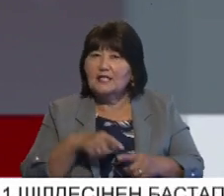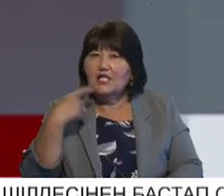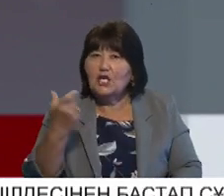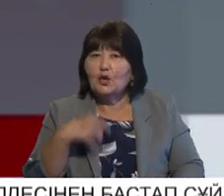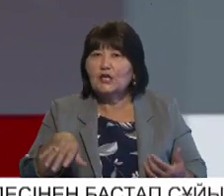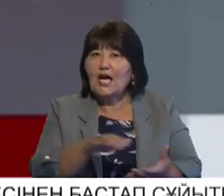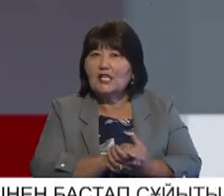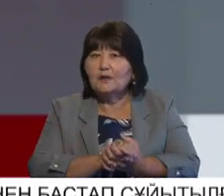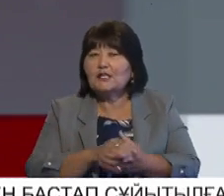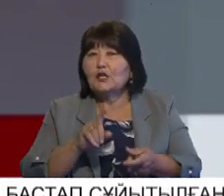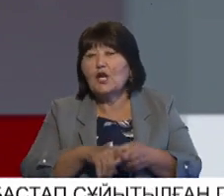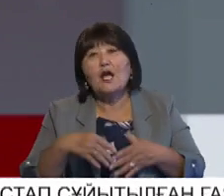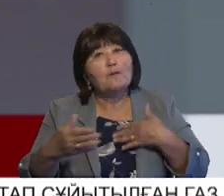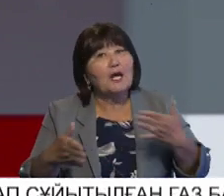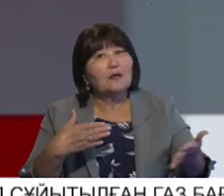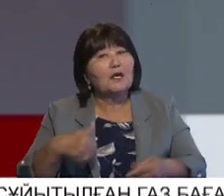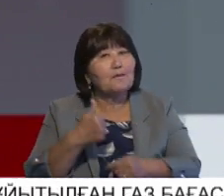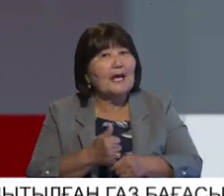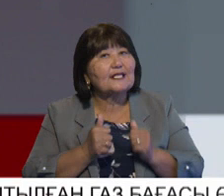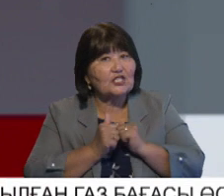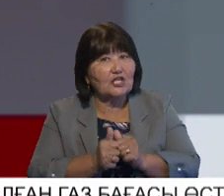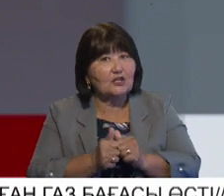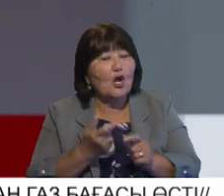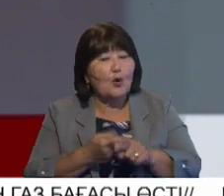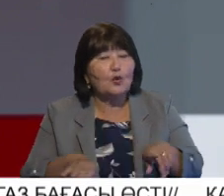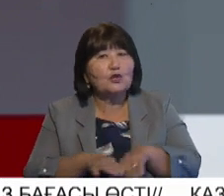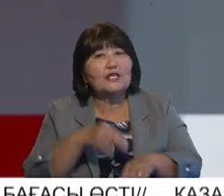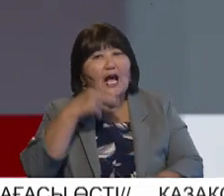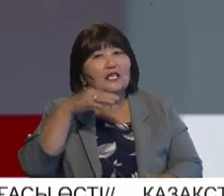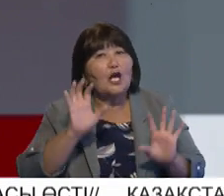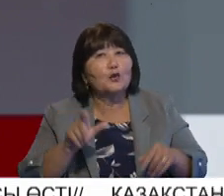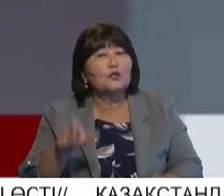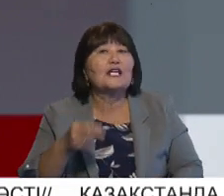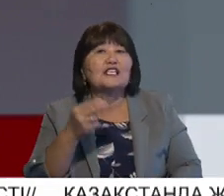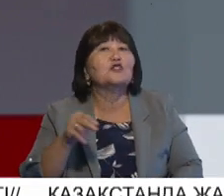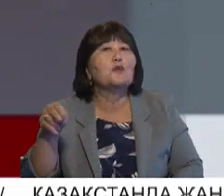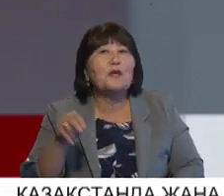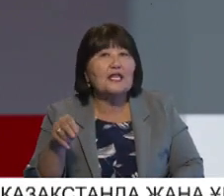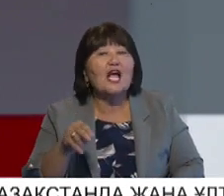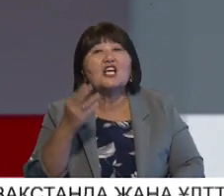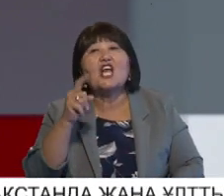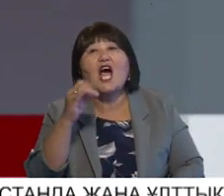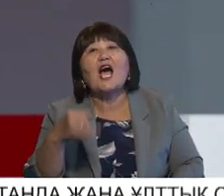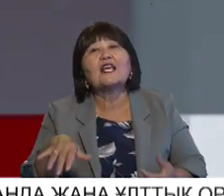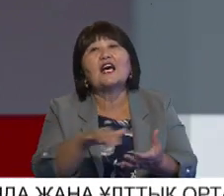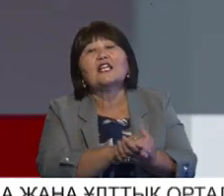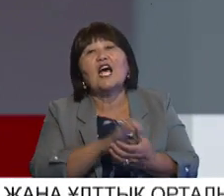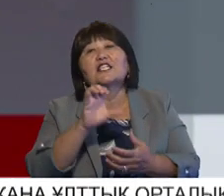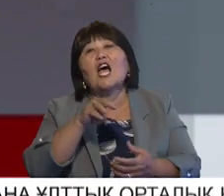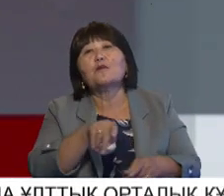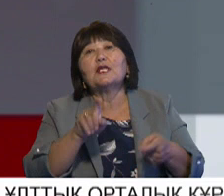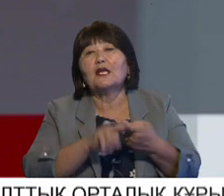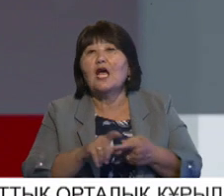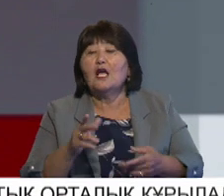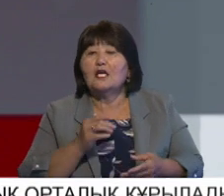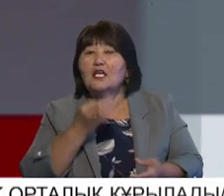экономикалық ынтымақтастық жағынан бір-біріне басты серіктес. Осы тұста Қытай төрағасы Си Цзиньпиннің Шанхай ынтымақтастық ұйымы саммит алдында